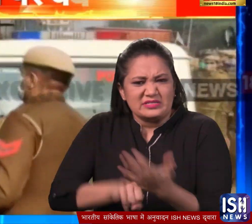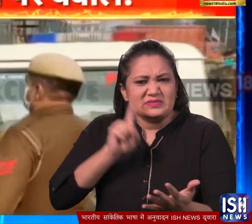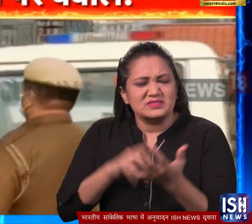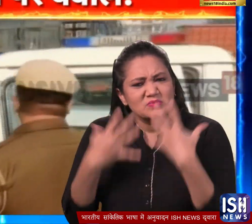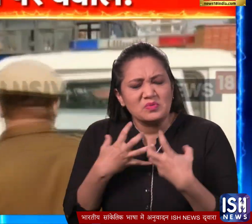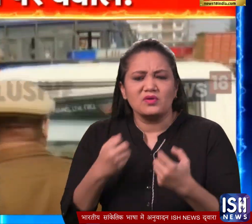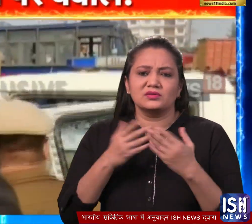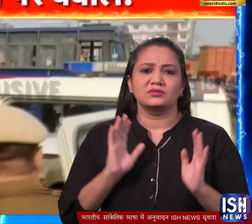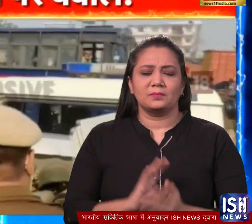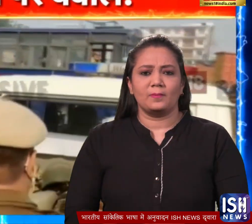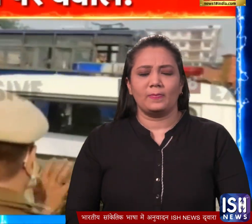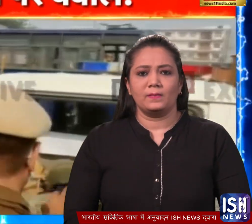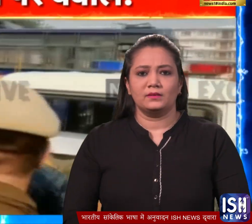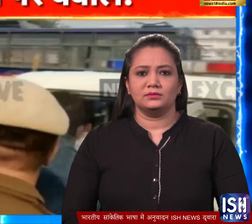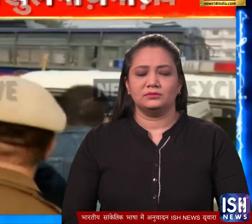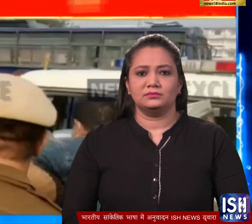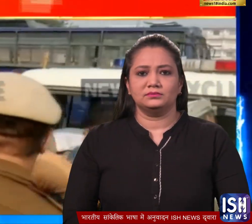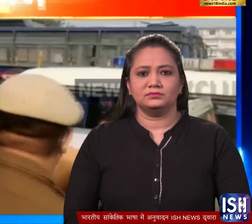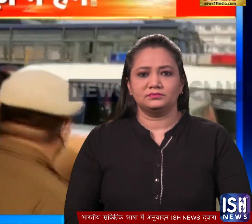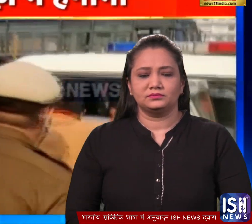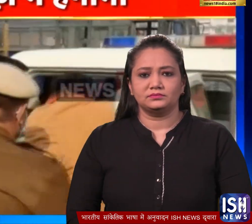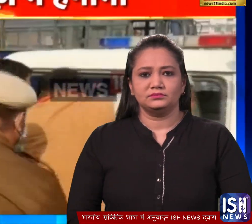मांग और जोर शोर से उठाने लगे।